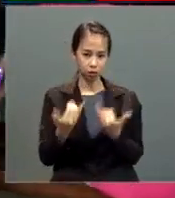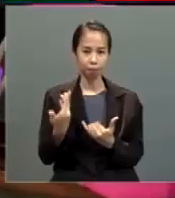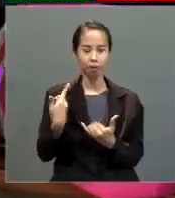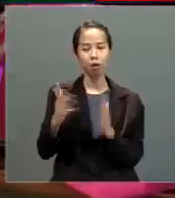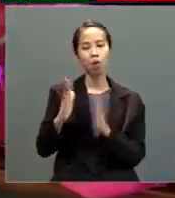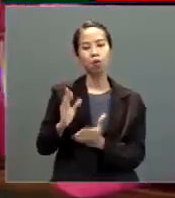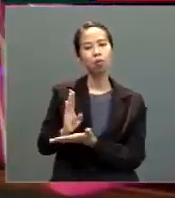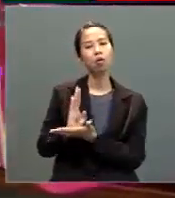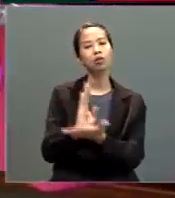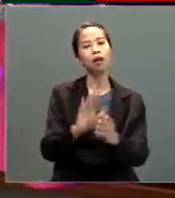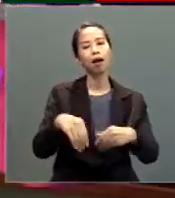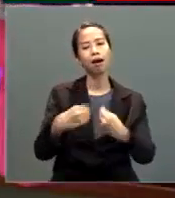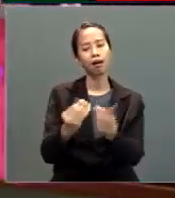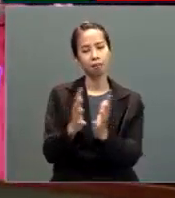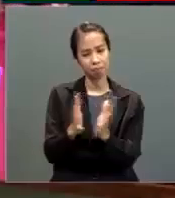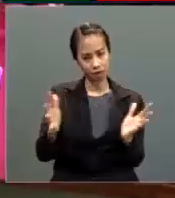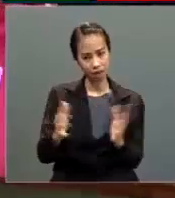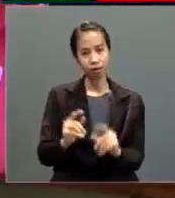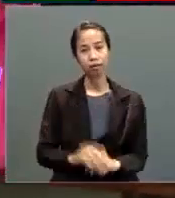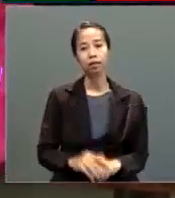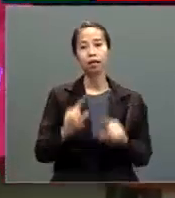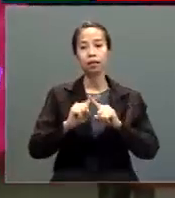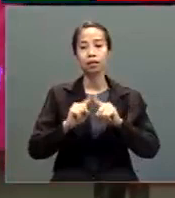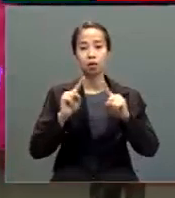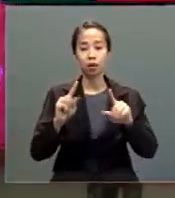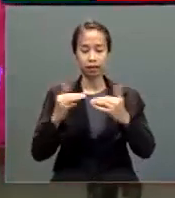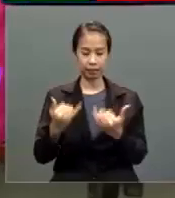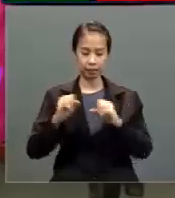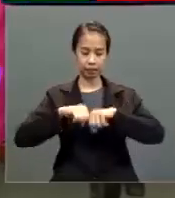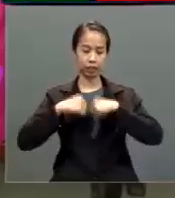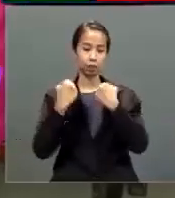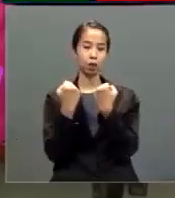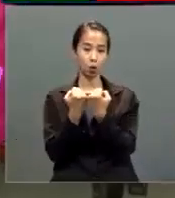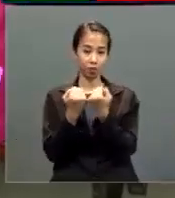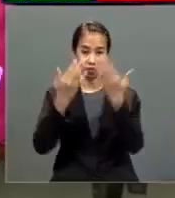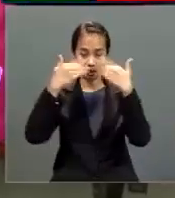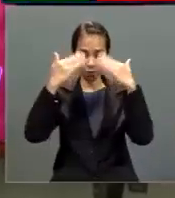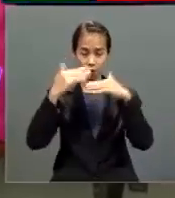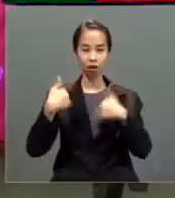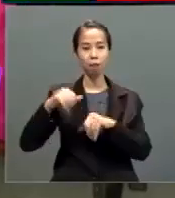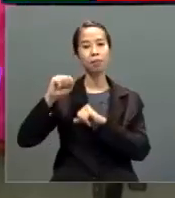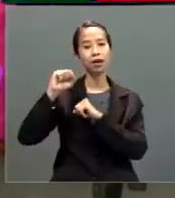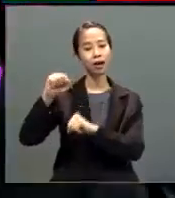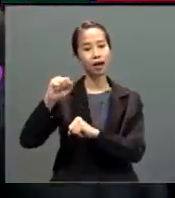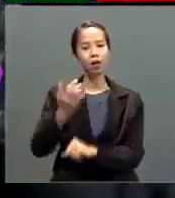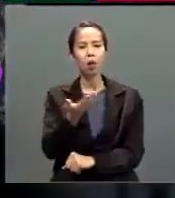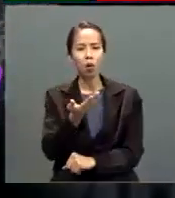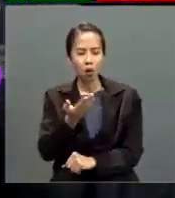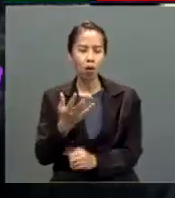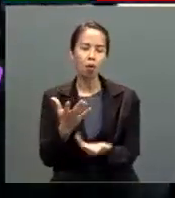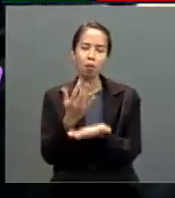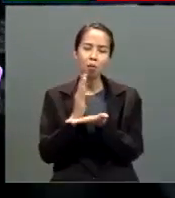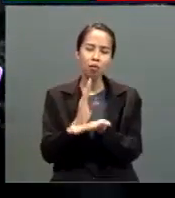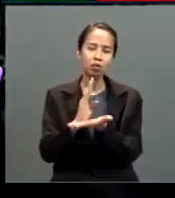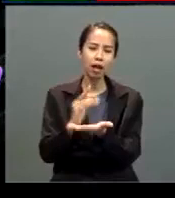ริจาคจำนวนมากทั้งประชาชนและองค์กรต่างๆแต่หลังจากที่ทางสมาคมคนตาบอดแห่งประเทศไทยเนี่ยได้มีประกาศขอรับบริจาคในช่วงสัปดาห์ที่ผ่าน